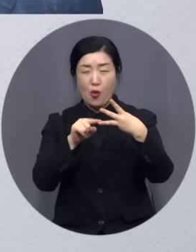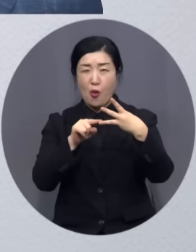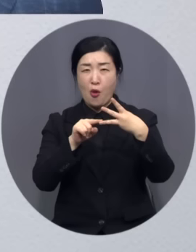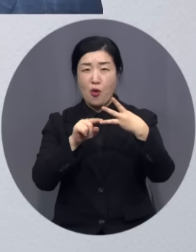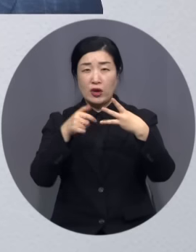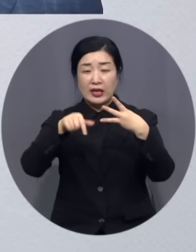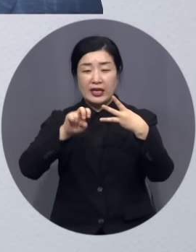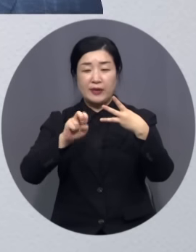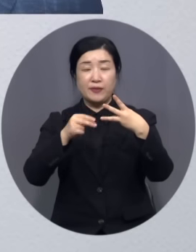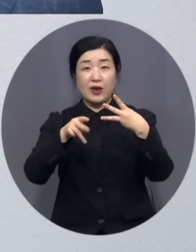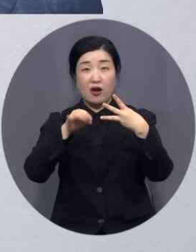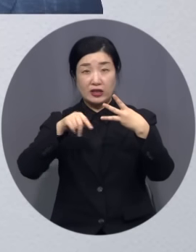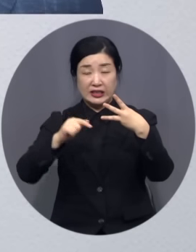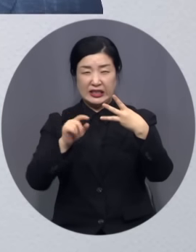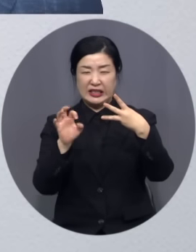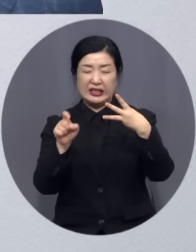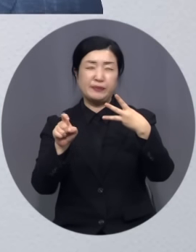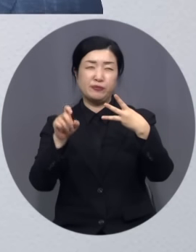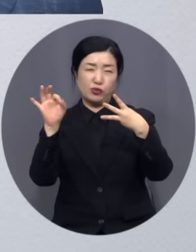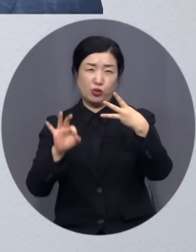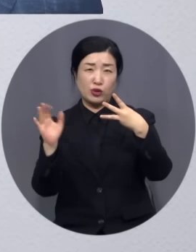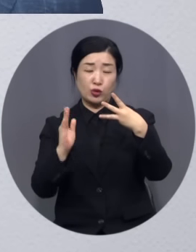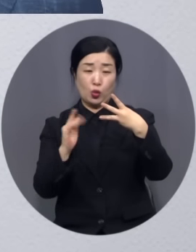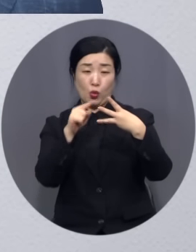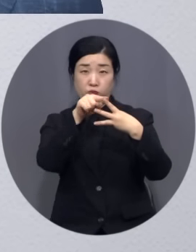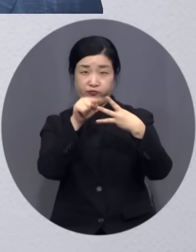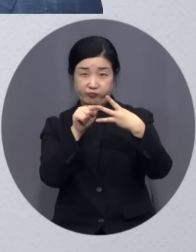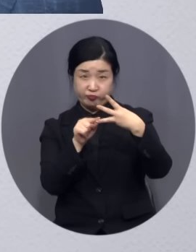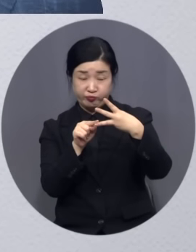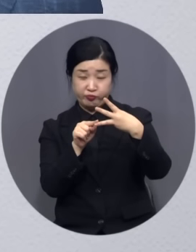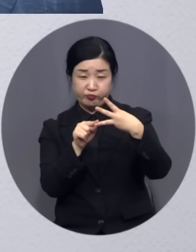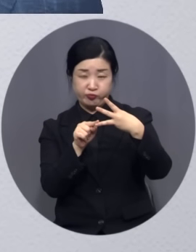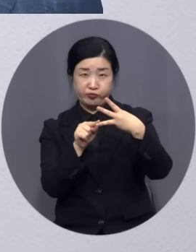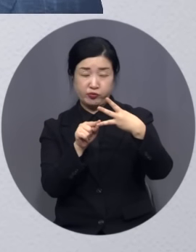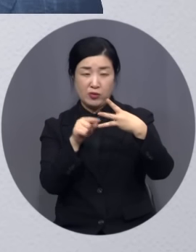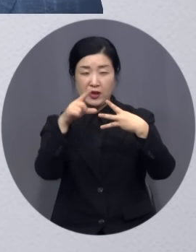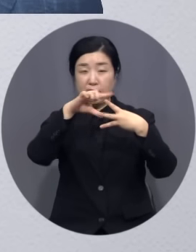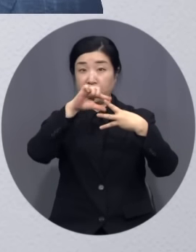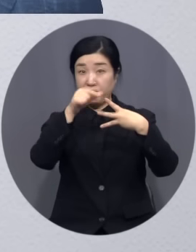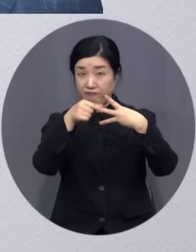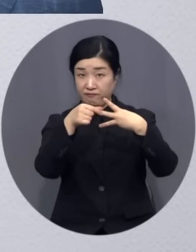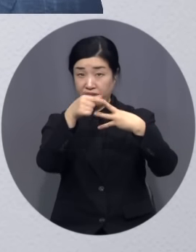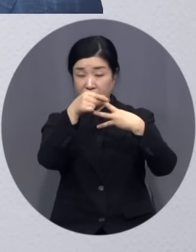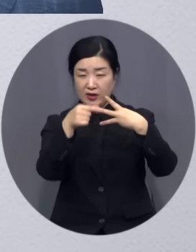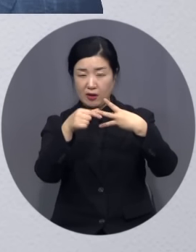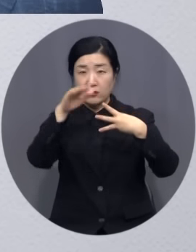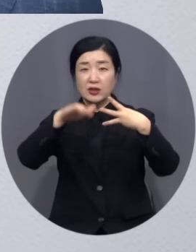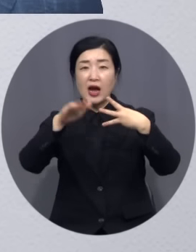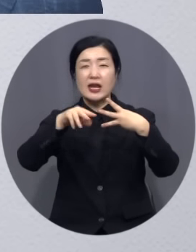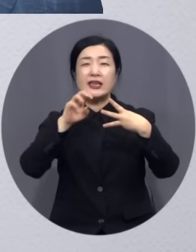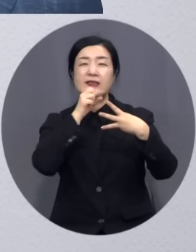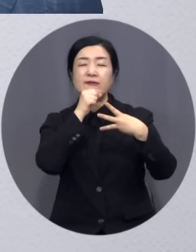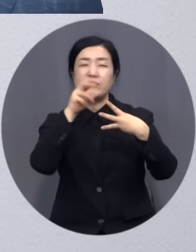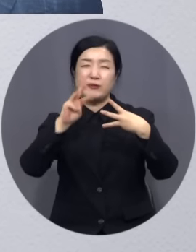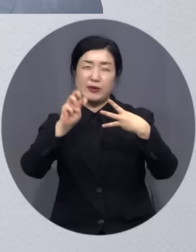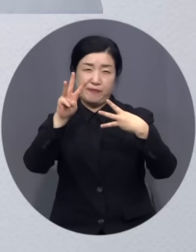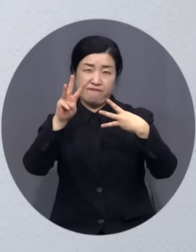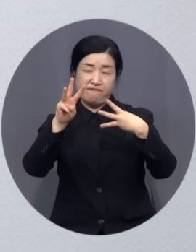김영진 후보 10% 순위였습니다 1위와 2위의 격차는 33%